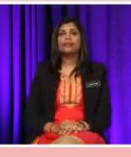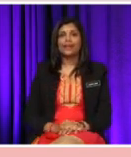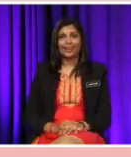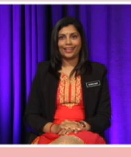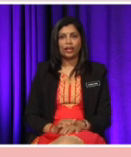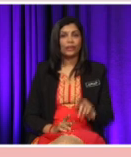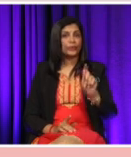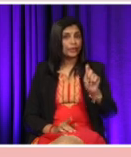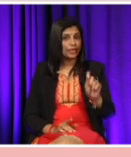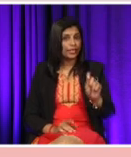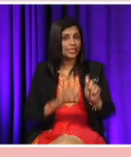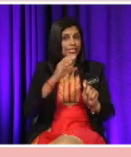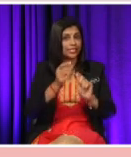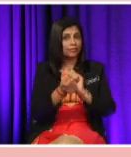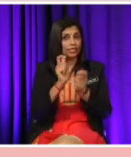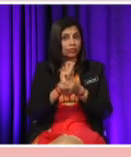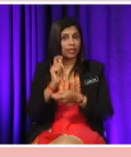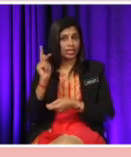Kelvin oke